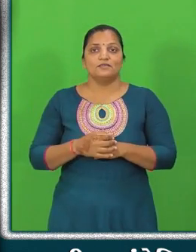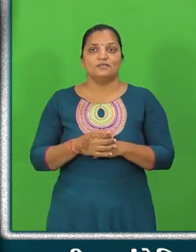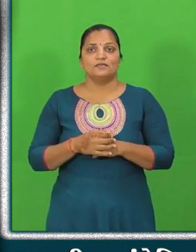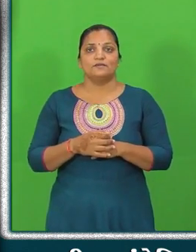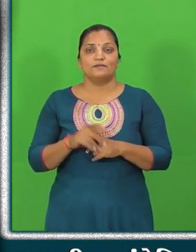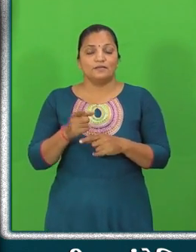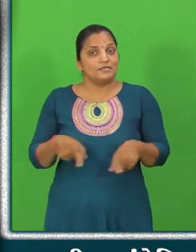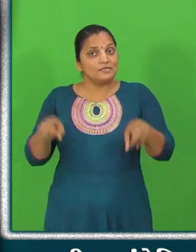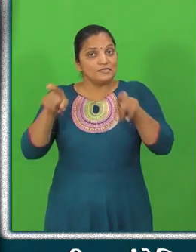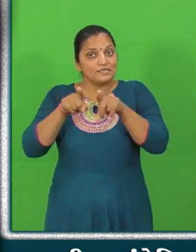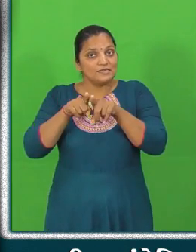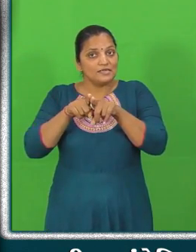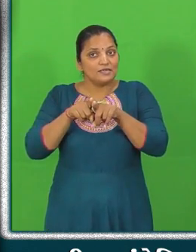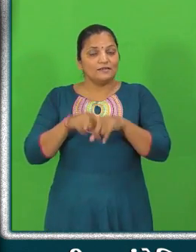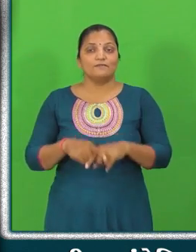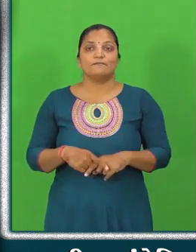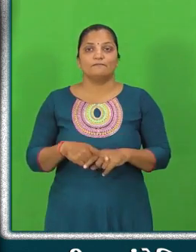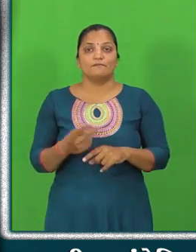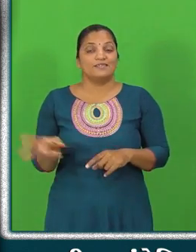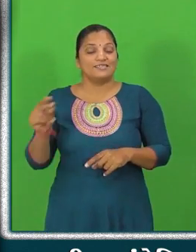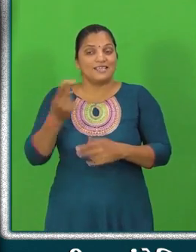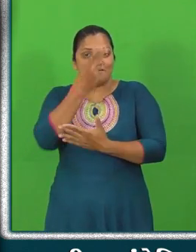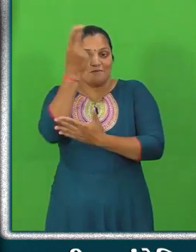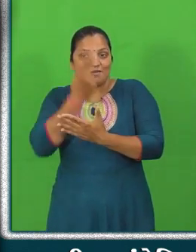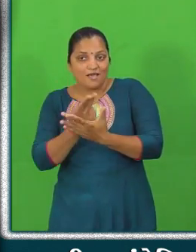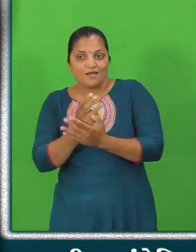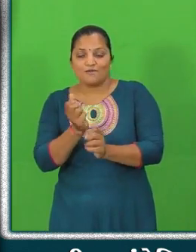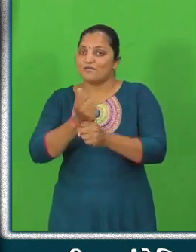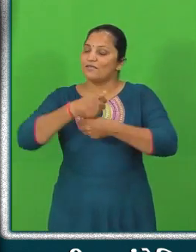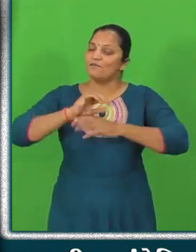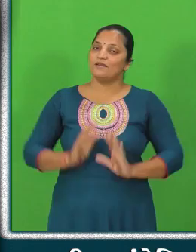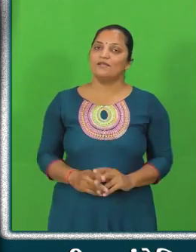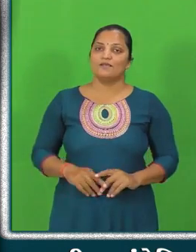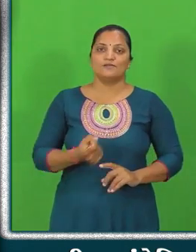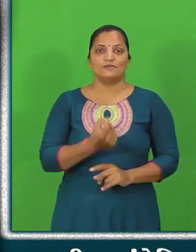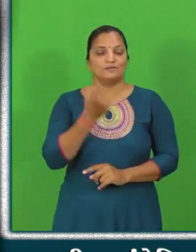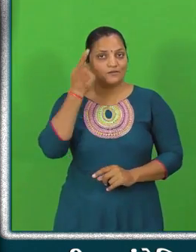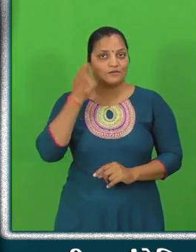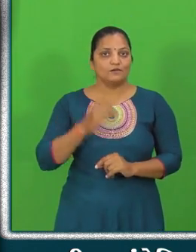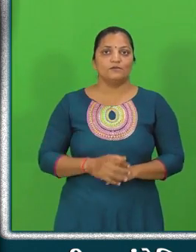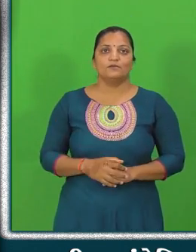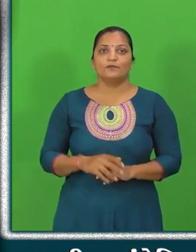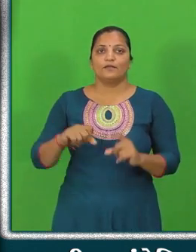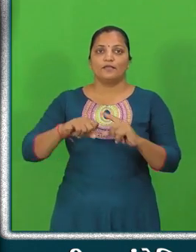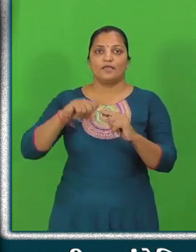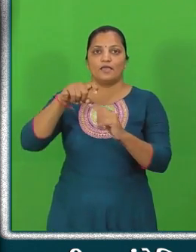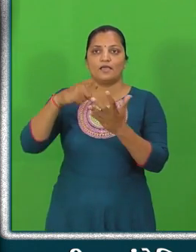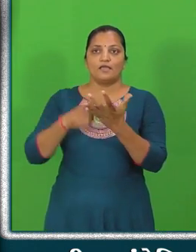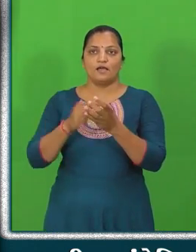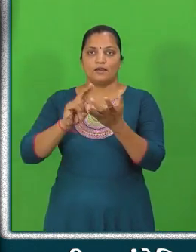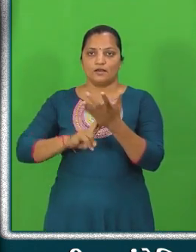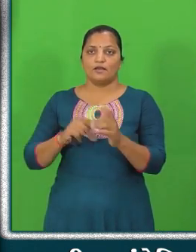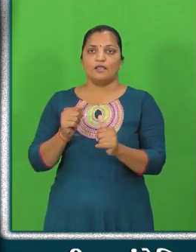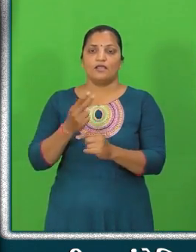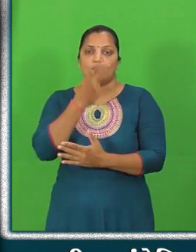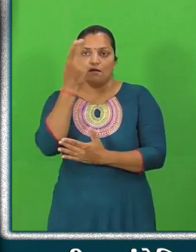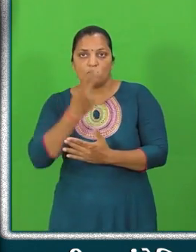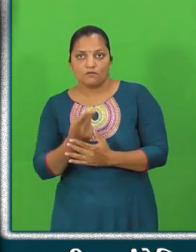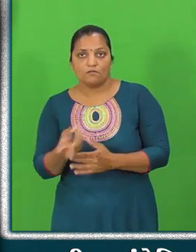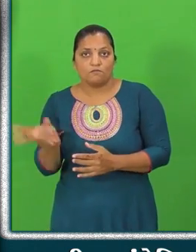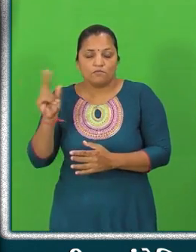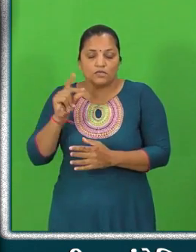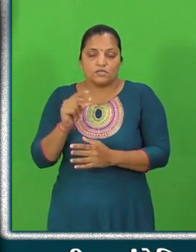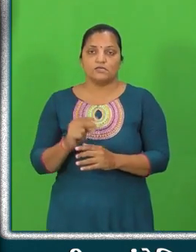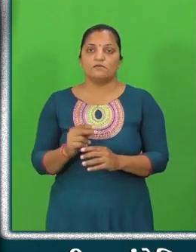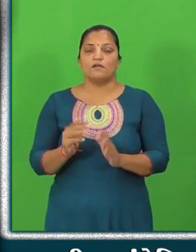કરીશું? એ જ વસ્તુની કિરણાકૃતિ દોરીશું. ઓકે, સમજ પડી ગઈ? હવે કિરણાકૃતિઓ દોરવાની હશે ત્યારે તમારે મિત્રો, ફરીથી કહું